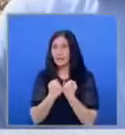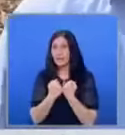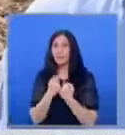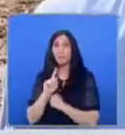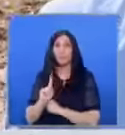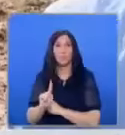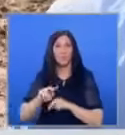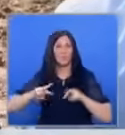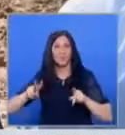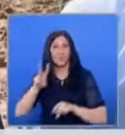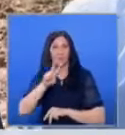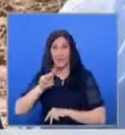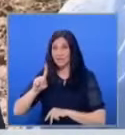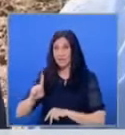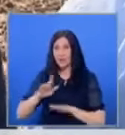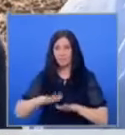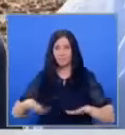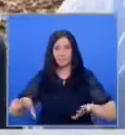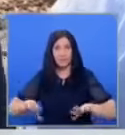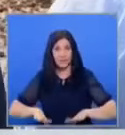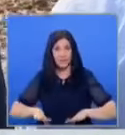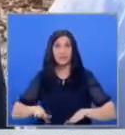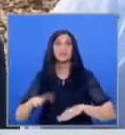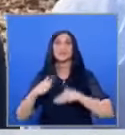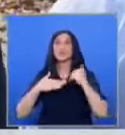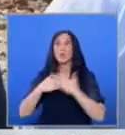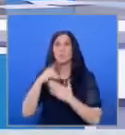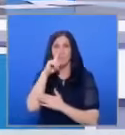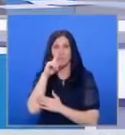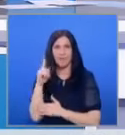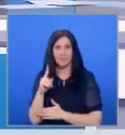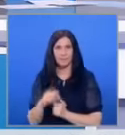но други 21 детски градини се строят в момента.